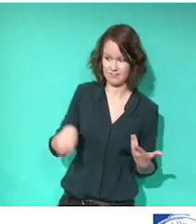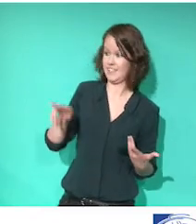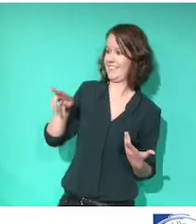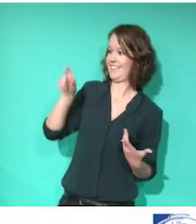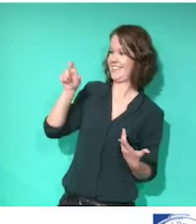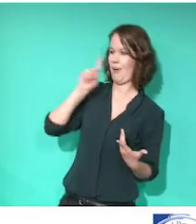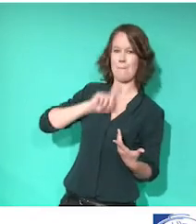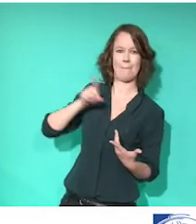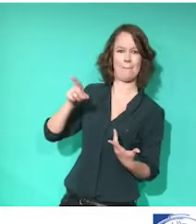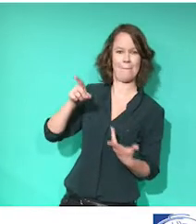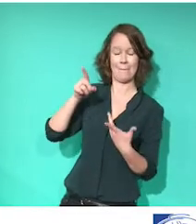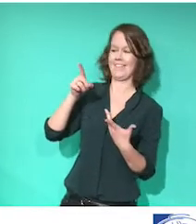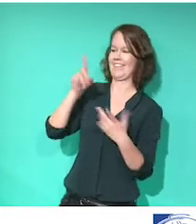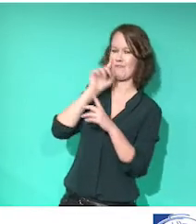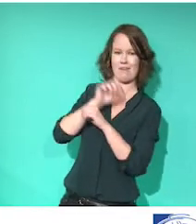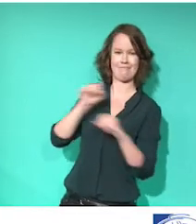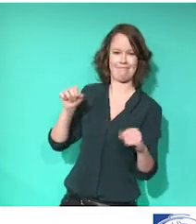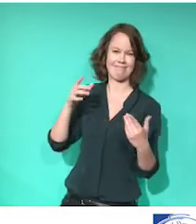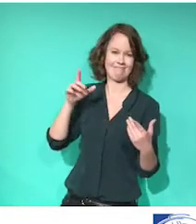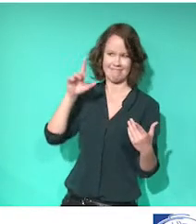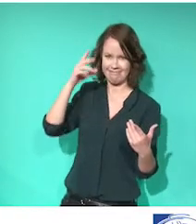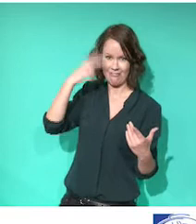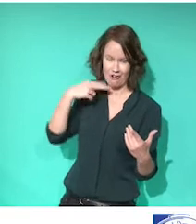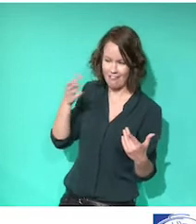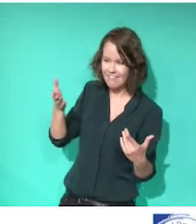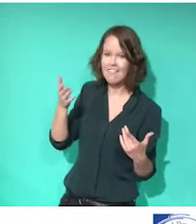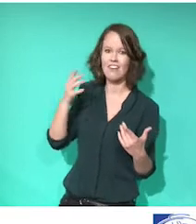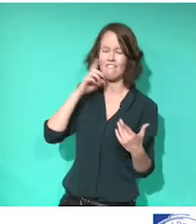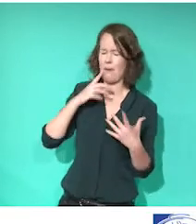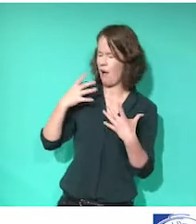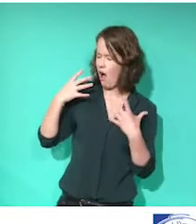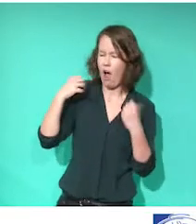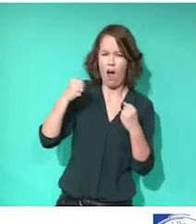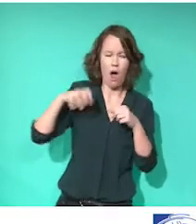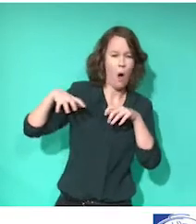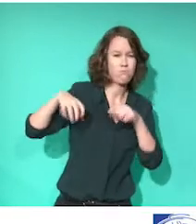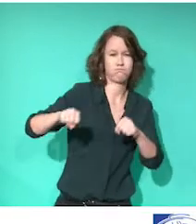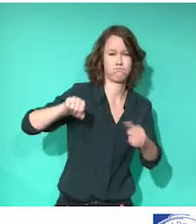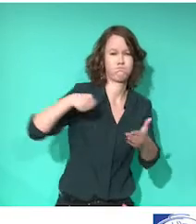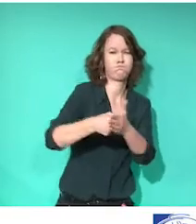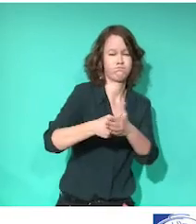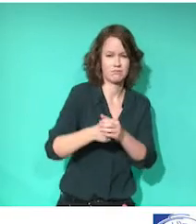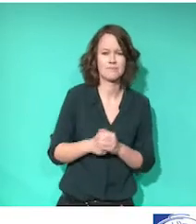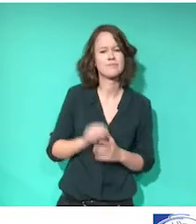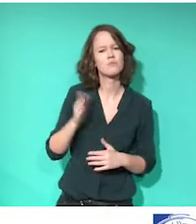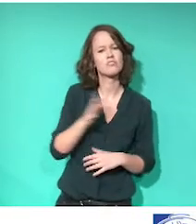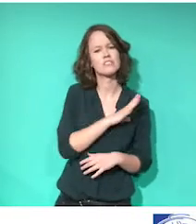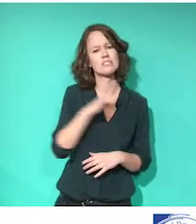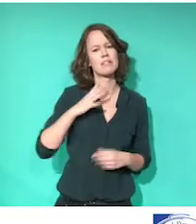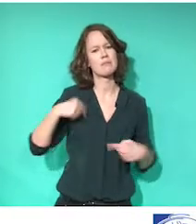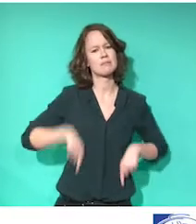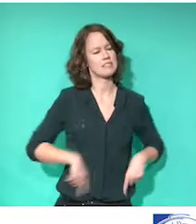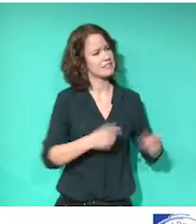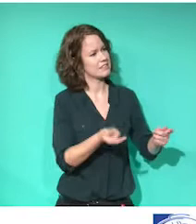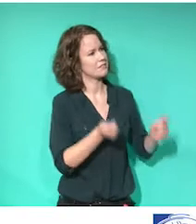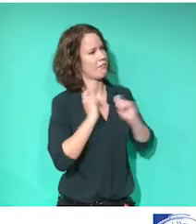laisse une femme formidable, engagée, tenace, qui ne lâche rien. Aussi, quand Madame la ministre Laurence Rossignol